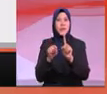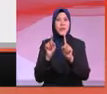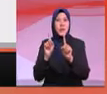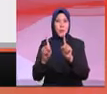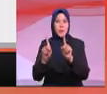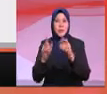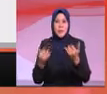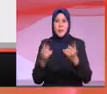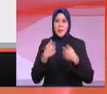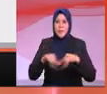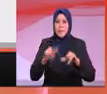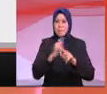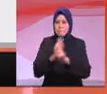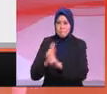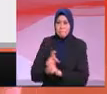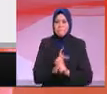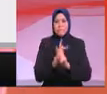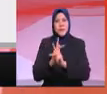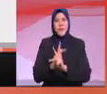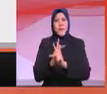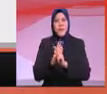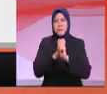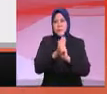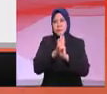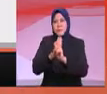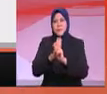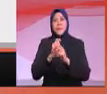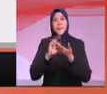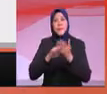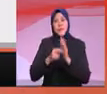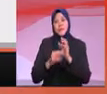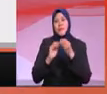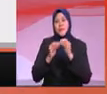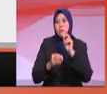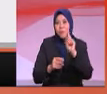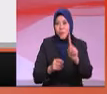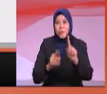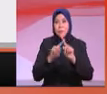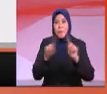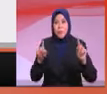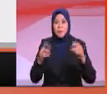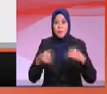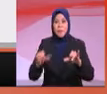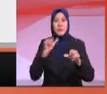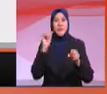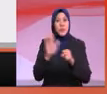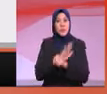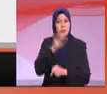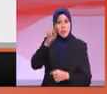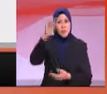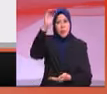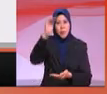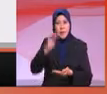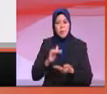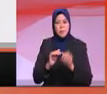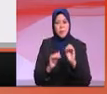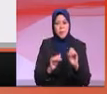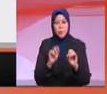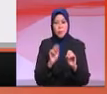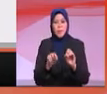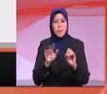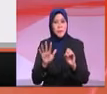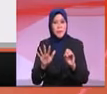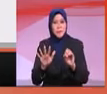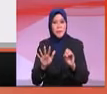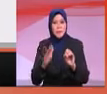kita masih bertahan lebih kurang R0 1. Tapi tak mencukupi, kita perlu menurunkan R0 kepada